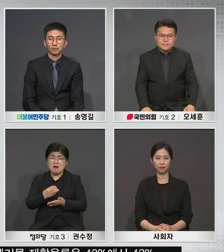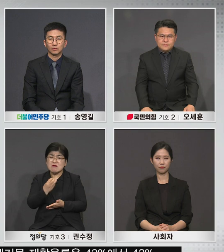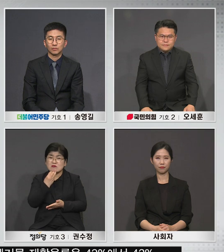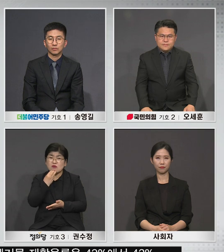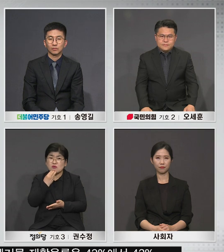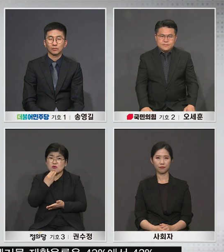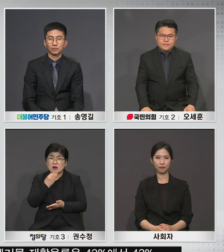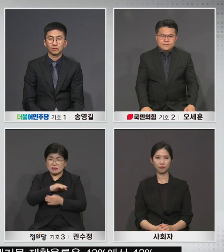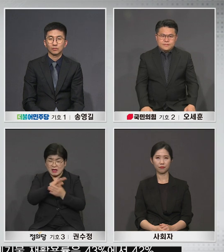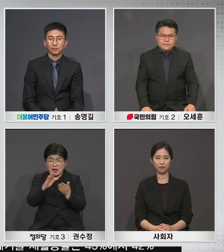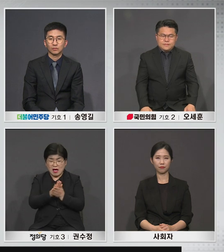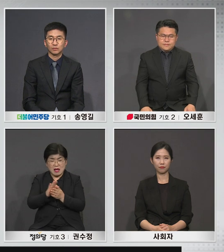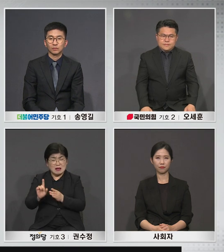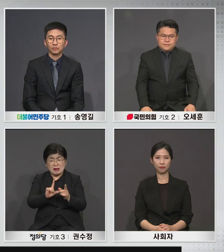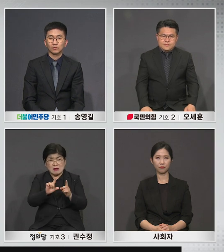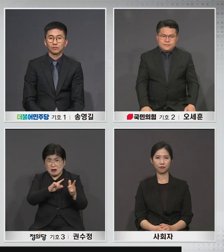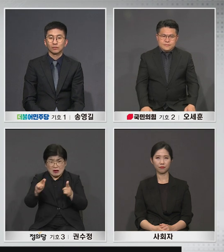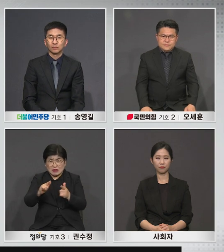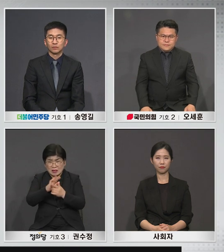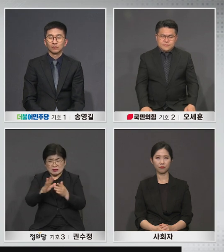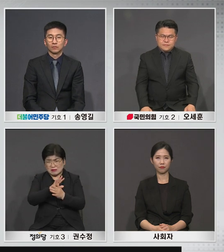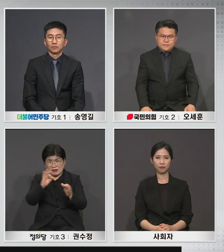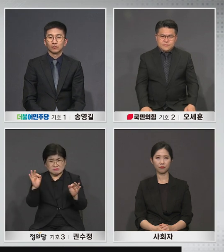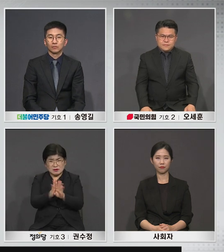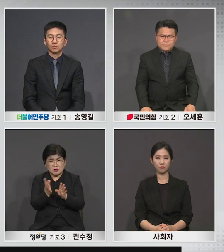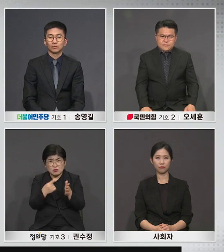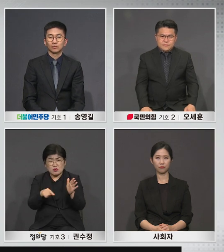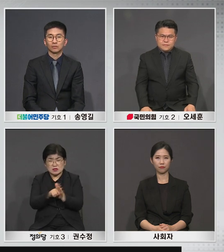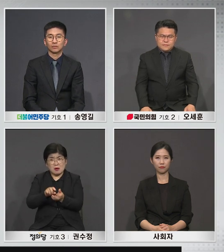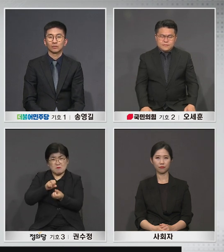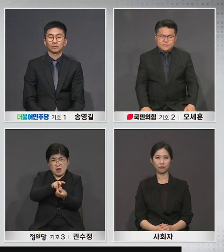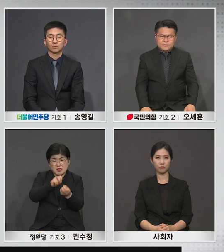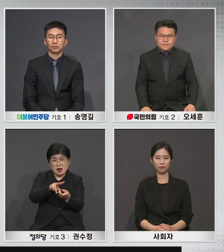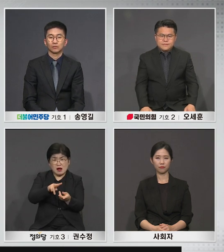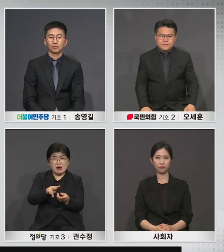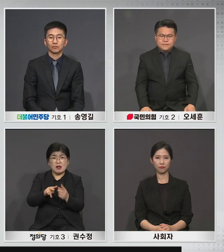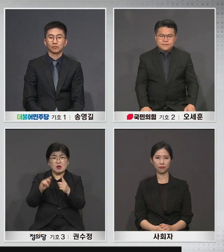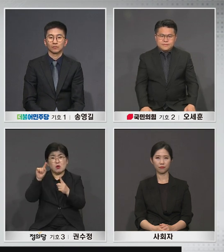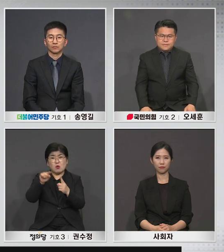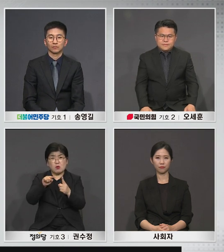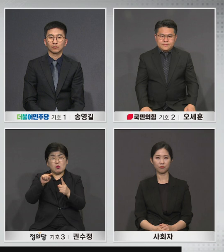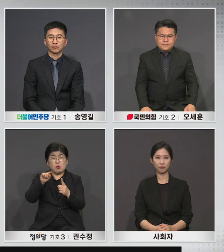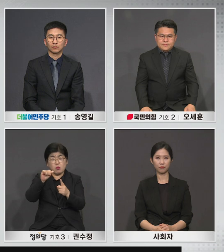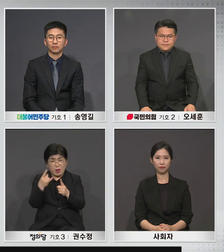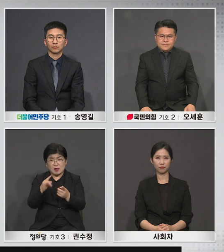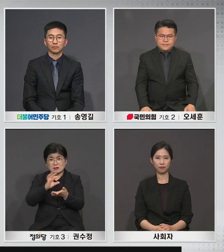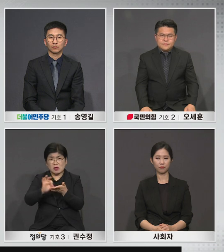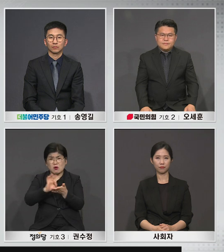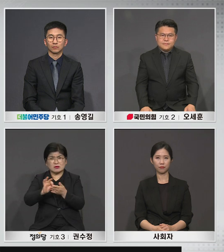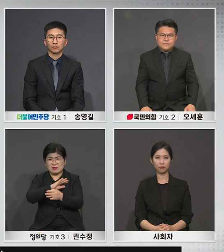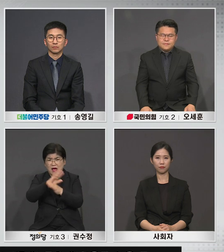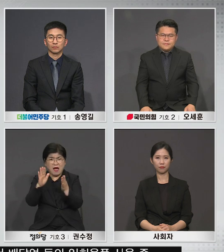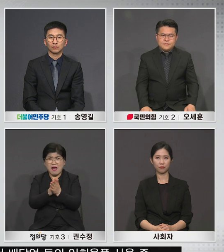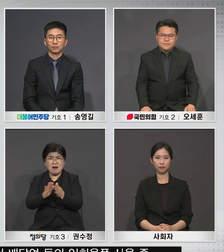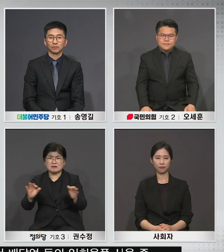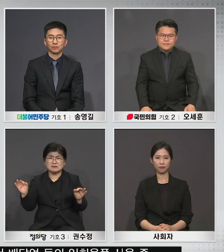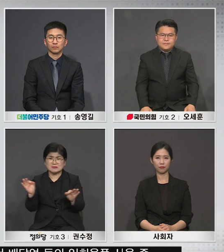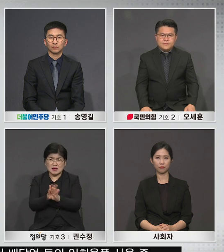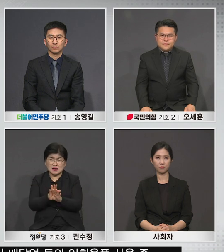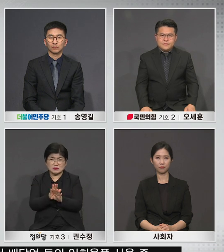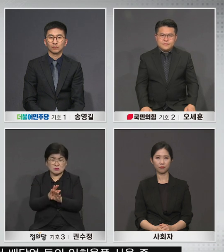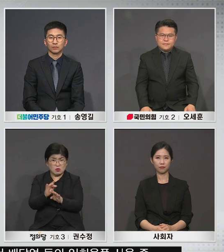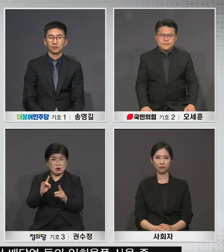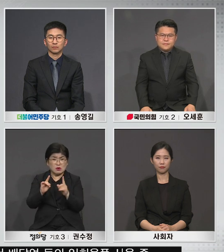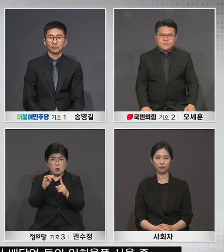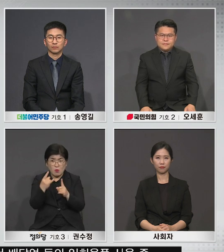정책을 위해서 배달업 등의 일회용품 사용 중단, 그리고 쓰레기 종량제 봉투 가격 현실화 말씀드리겠습니다. 그리고